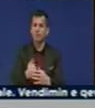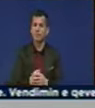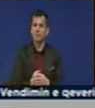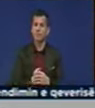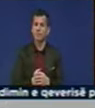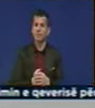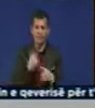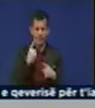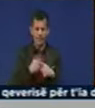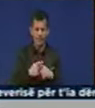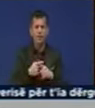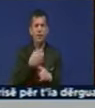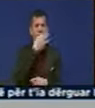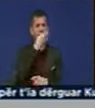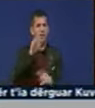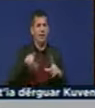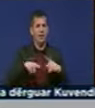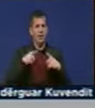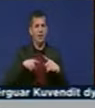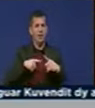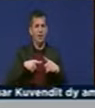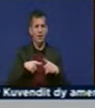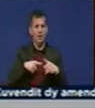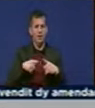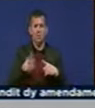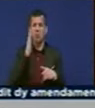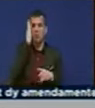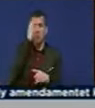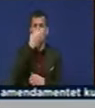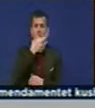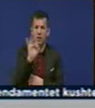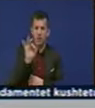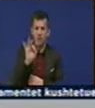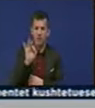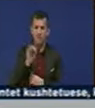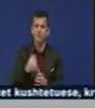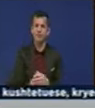në ofrimin e një jeteje më të lumtur për gjeneratat e ardhshme.